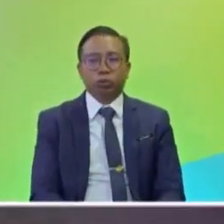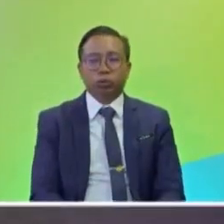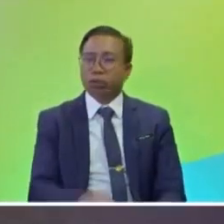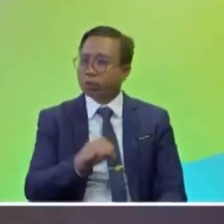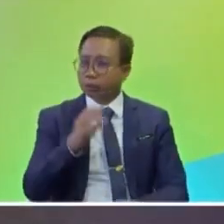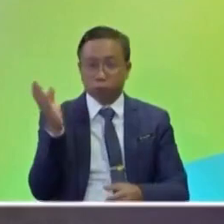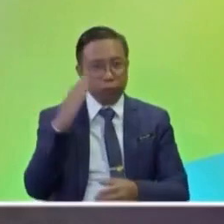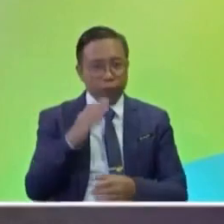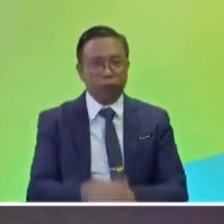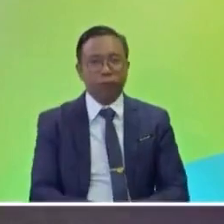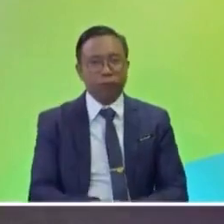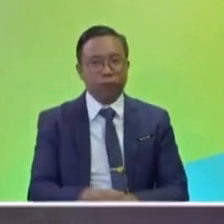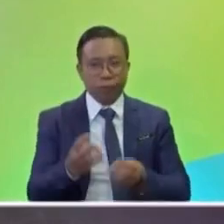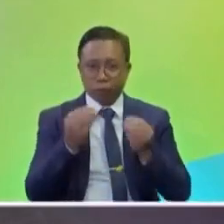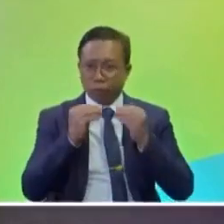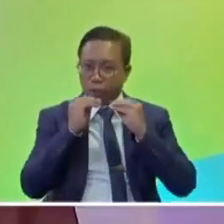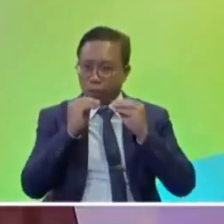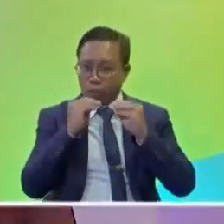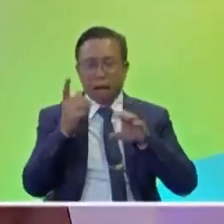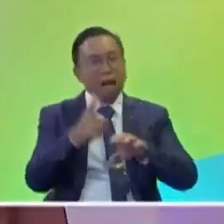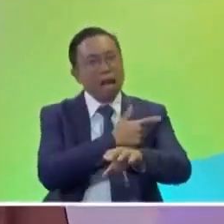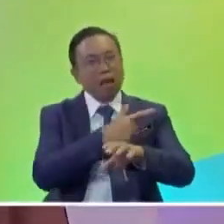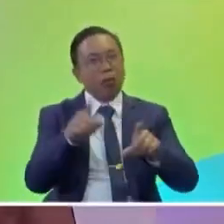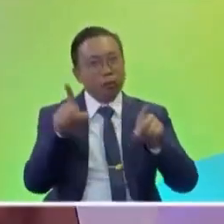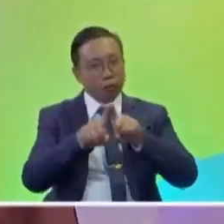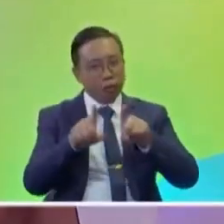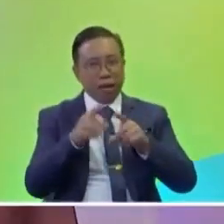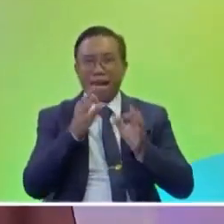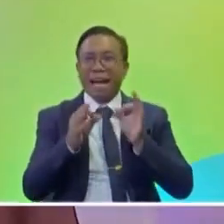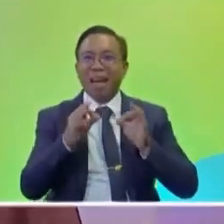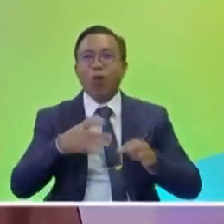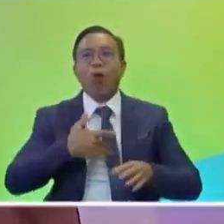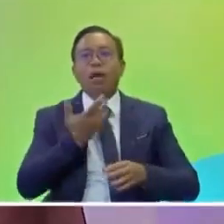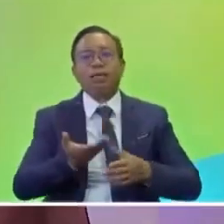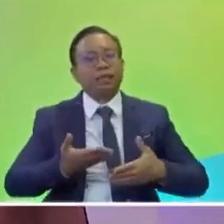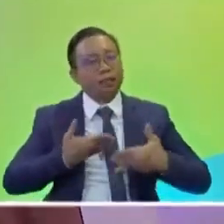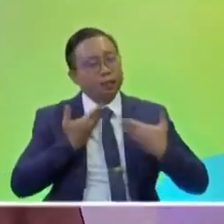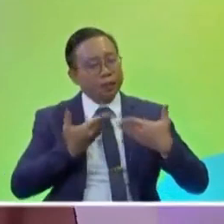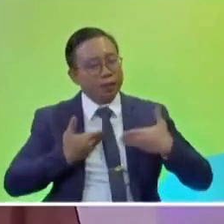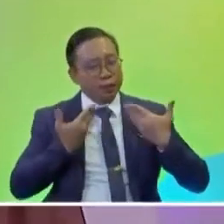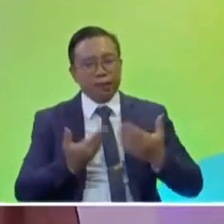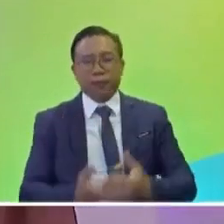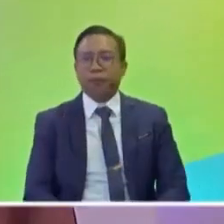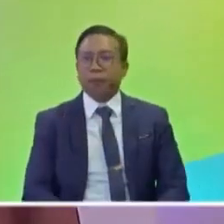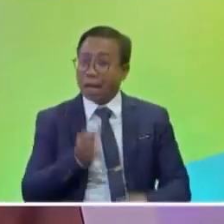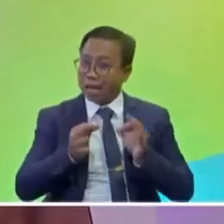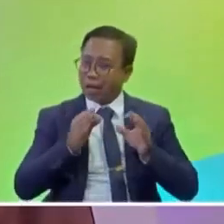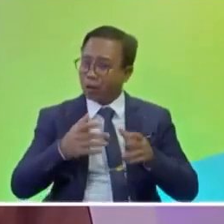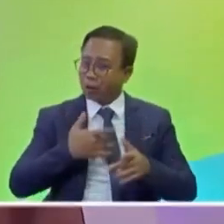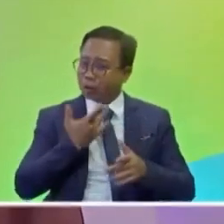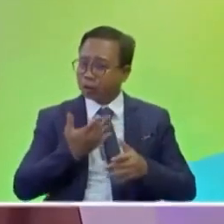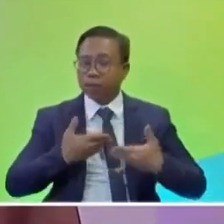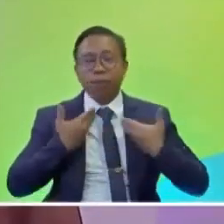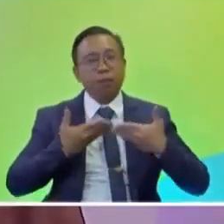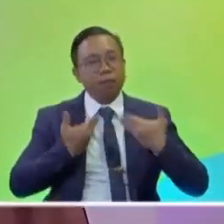masa lah. Jom. Okey. Cikgu nak ajar. Lagu yang sama tadi, lagu Kalau Rasa Gembira. Okey, Kalau Rasa Gembira yang